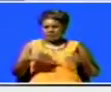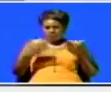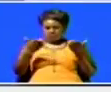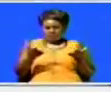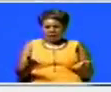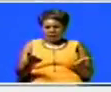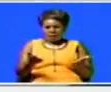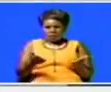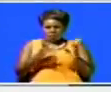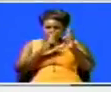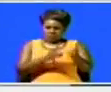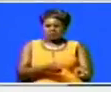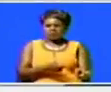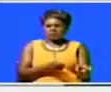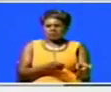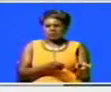za Twaweza